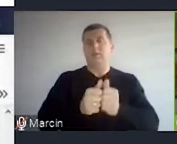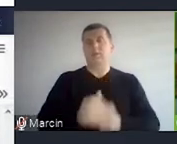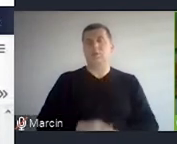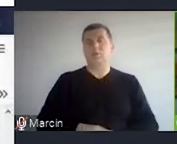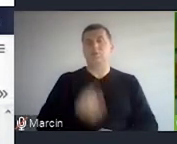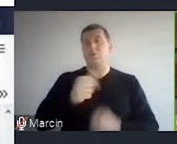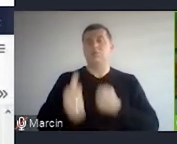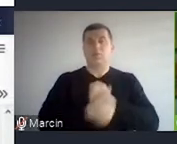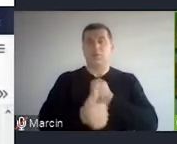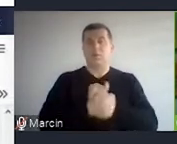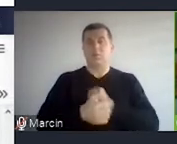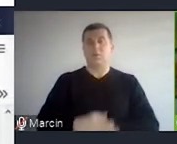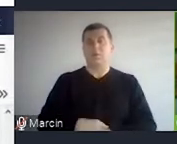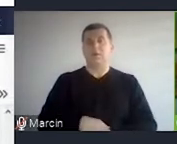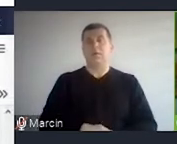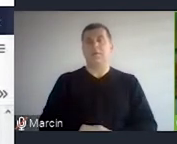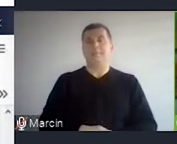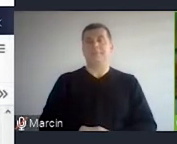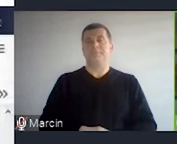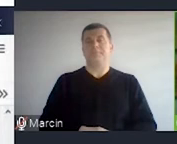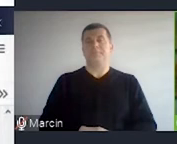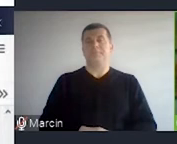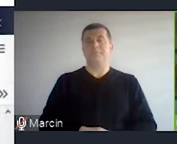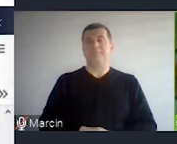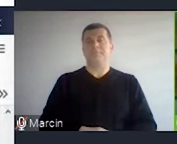To spowoduje, że